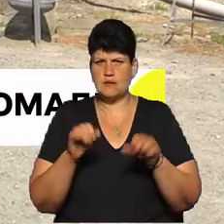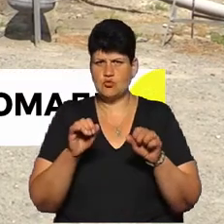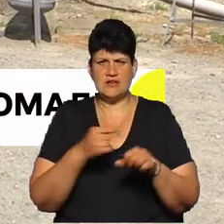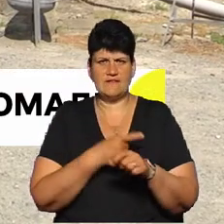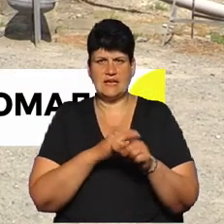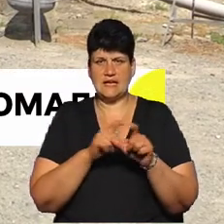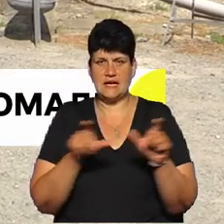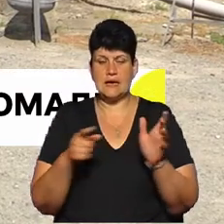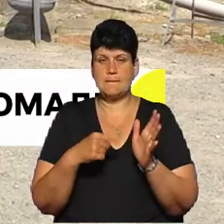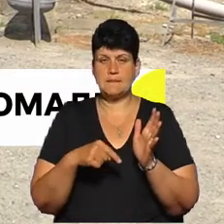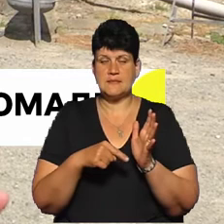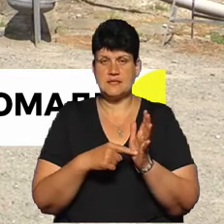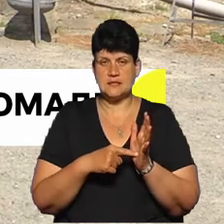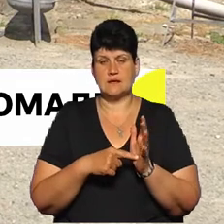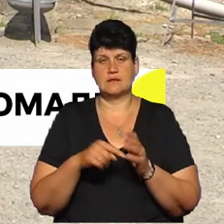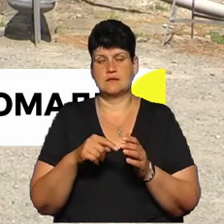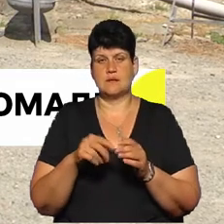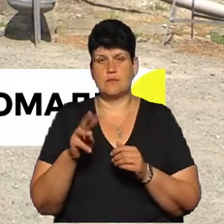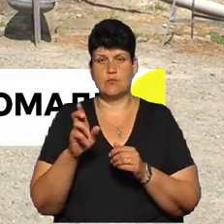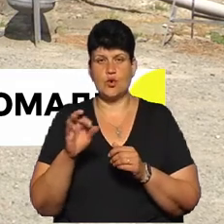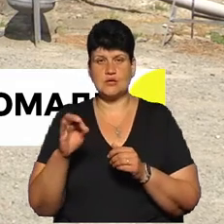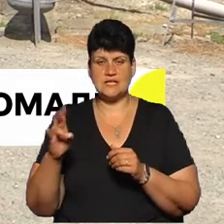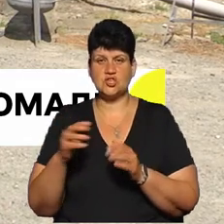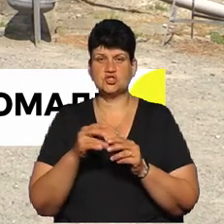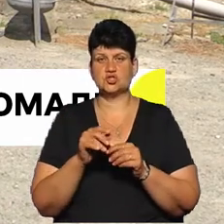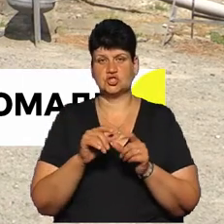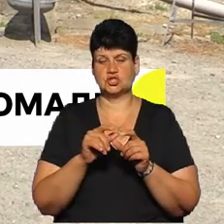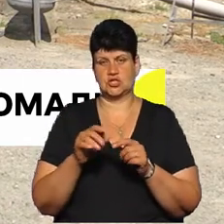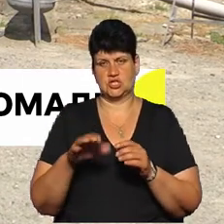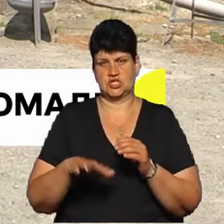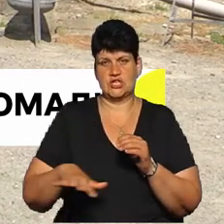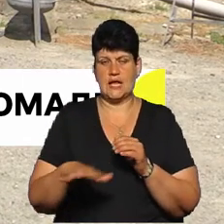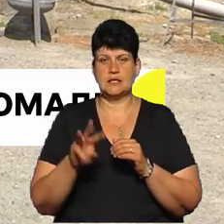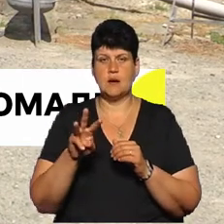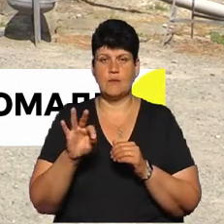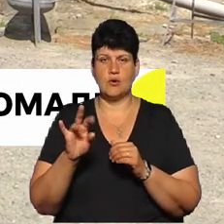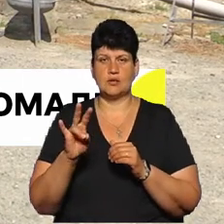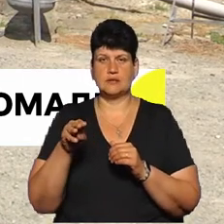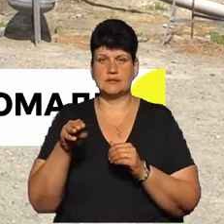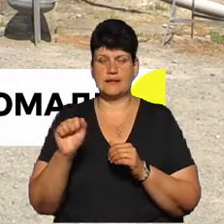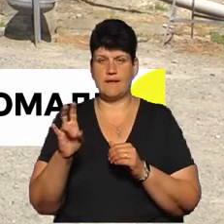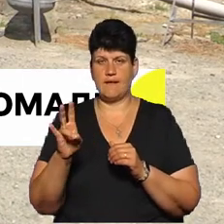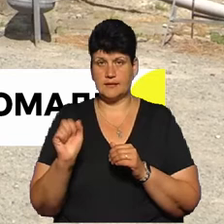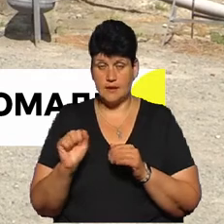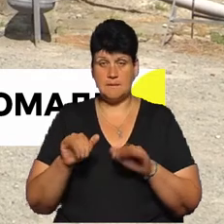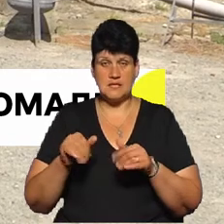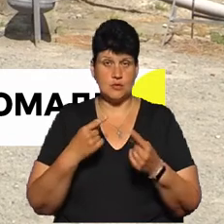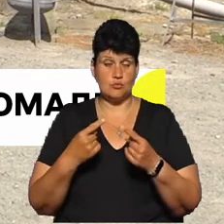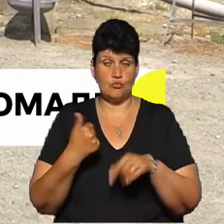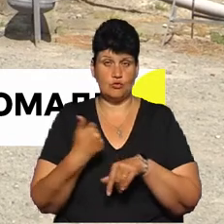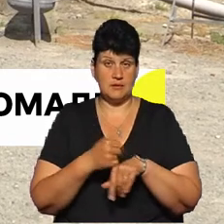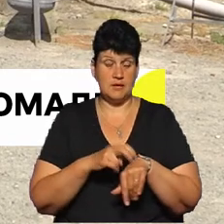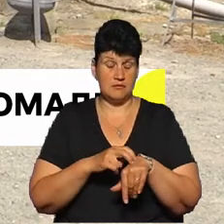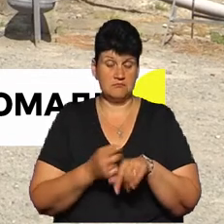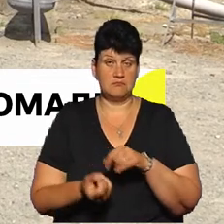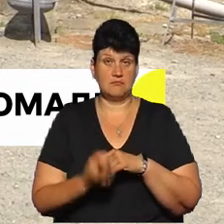міста Бозмен у штаті Монтана та передати сюди, щоб підсилити спроможність цієї лікарні. Після розмови з головним лікарям виявилася потреба